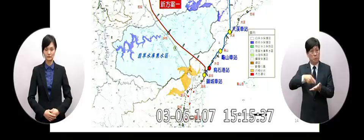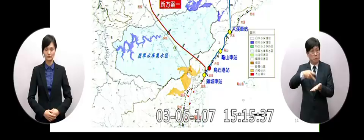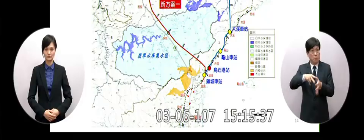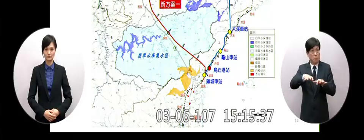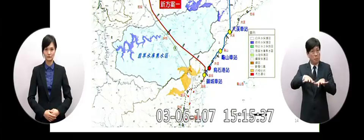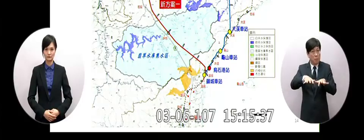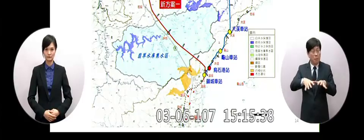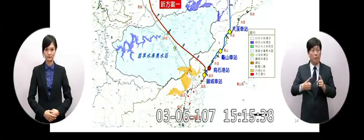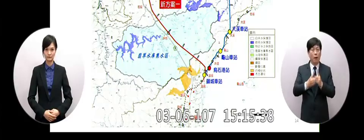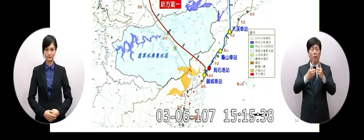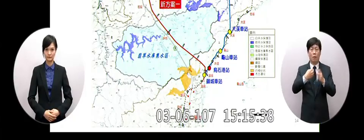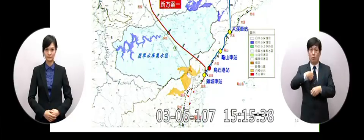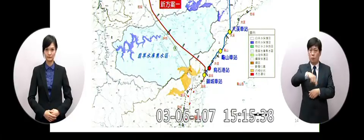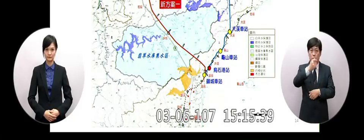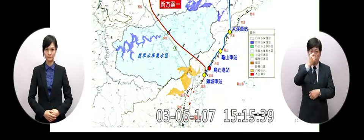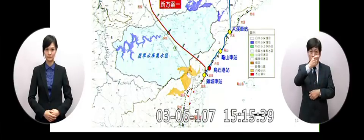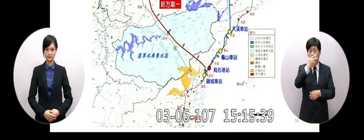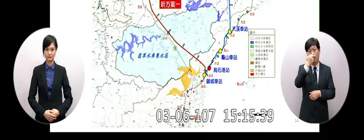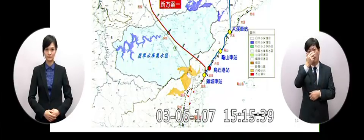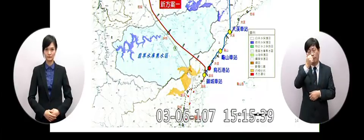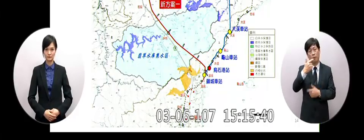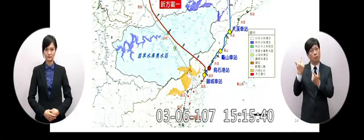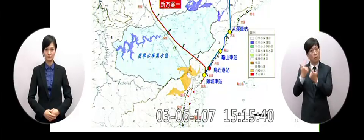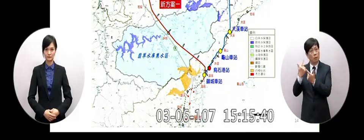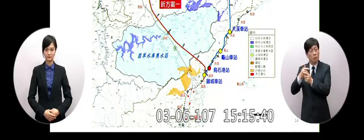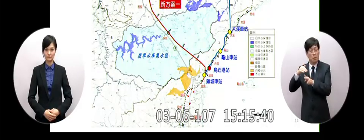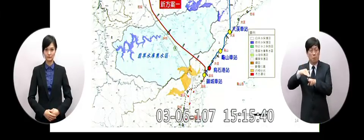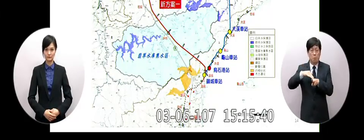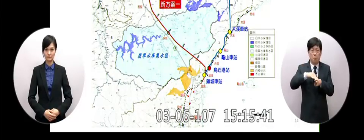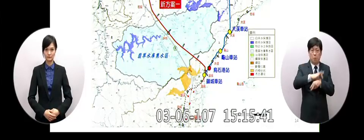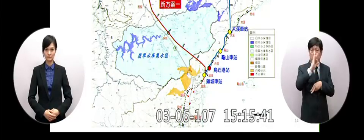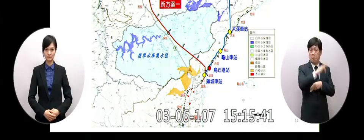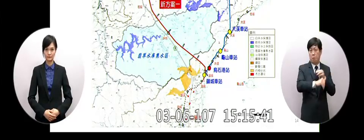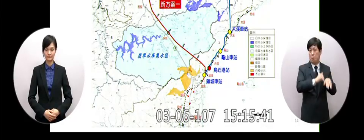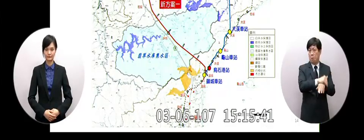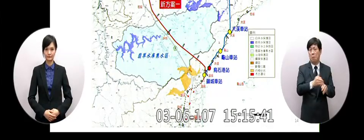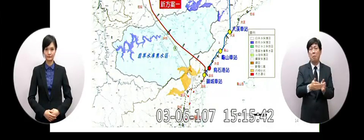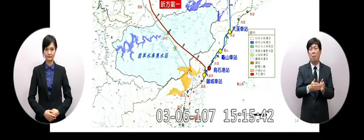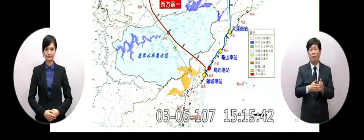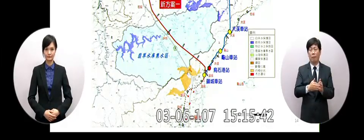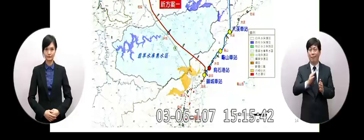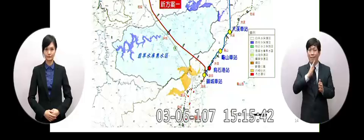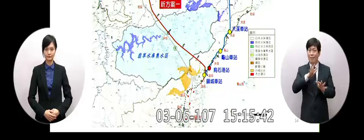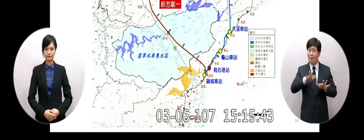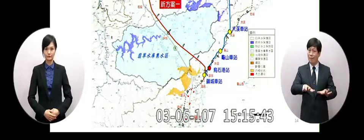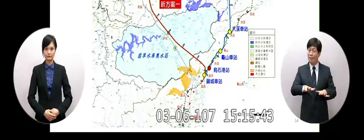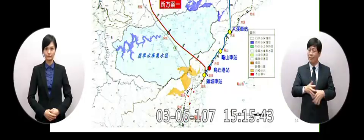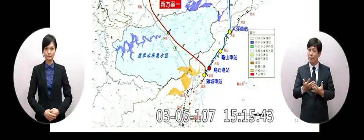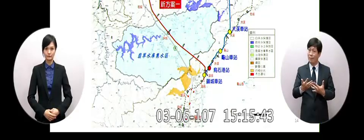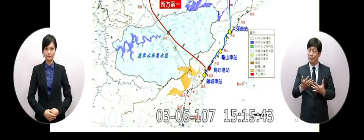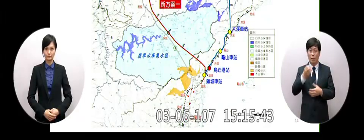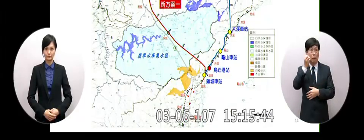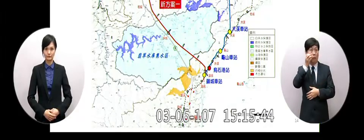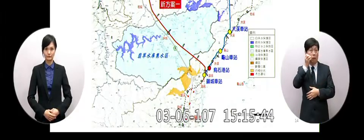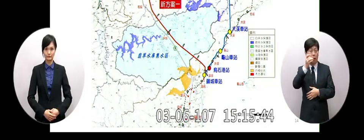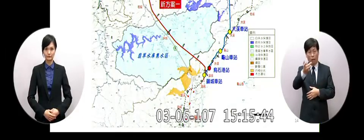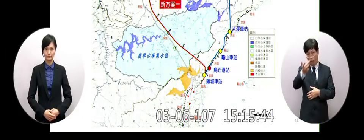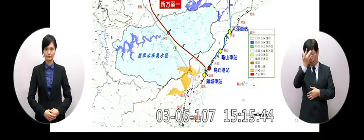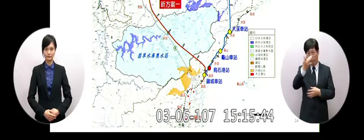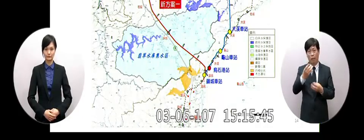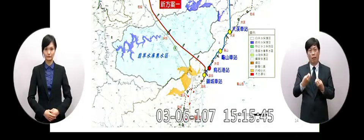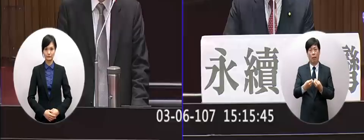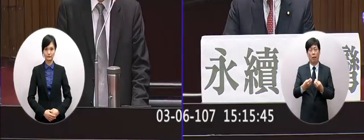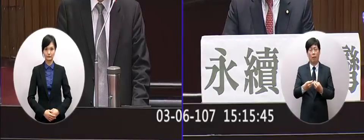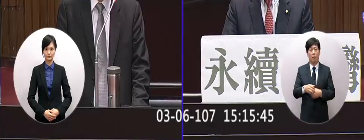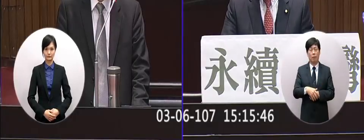面，我们到台南是相当的方便，从台北坐高铁很快。但是这一次的赈灾里面，花莲的交通是不方便